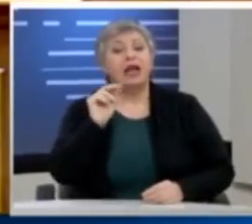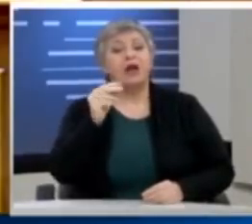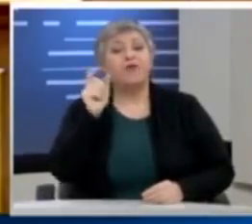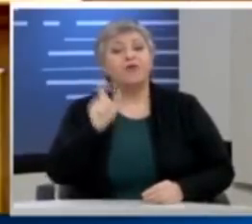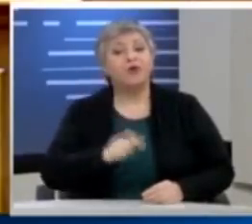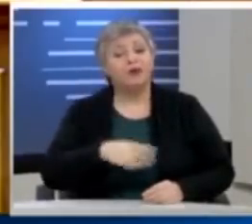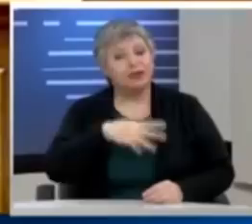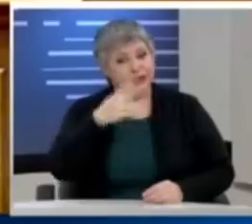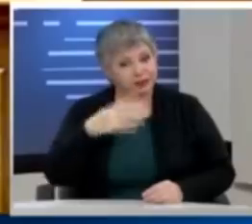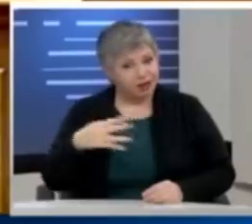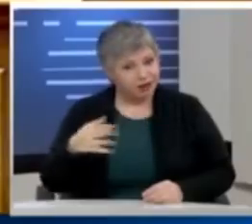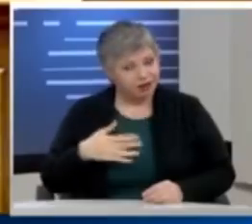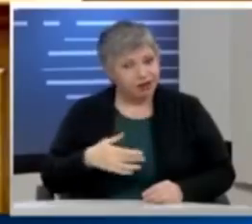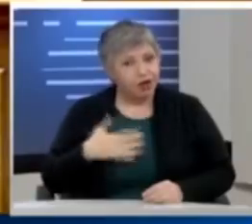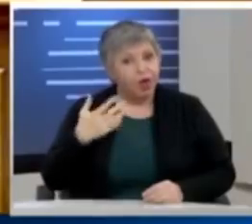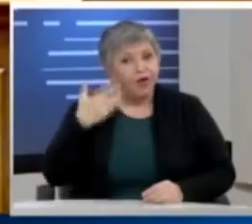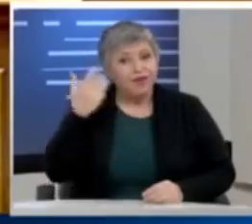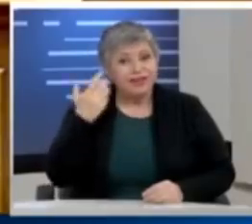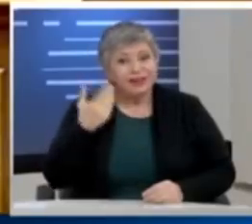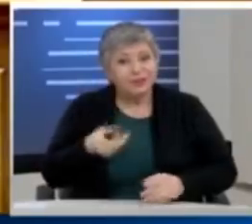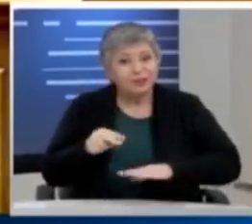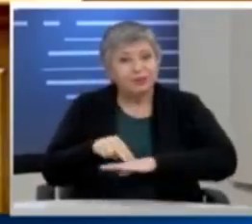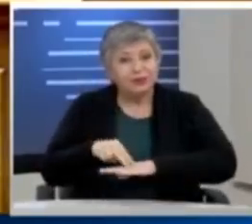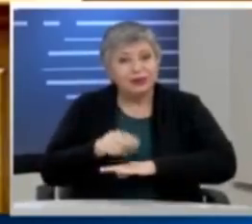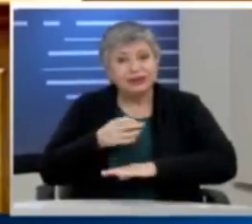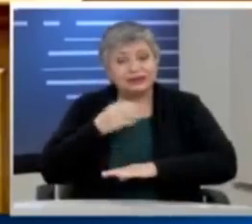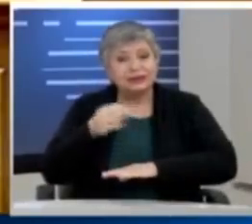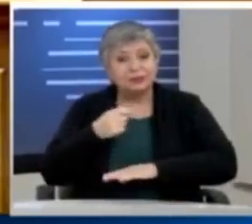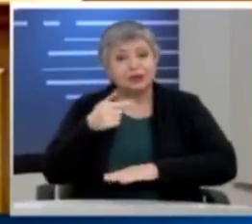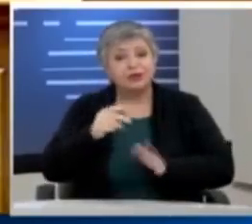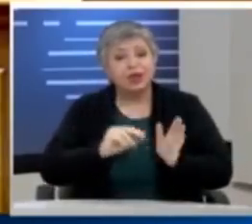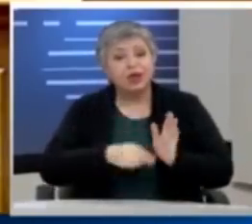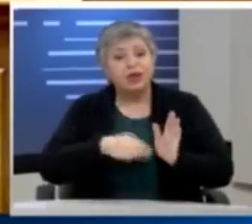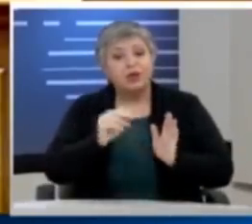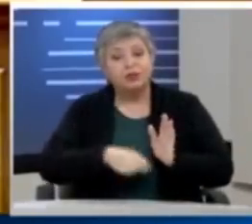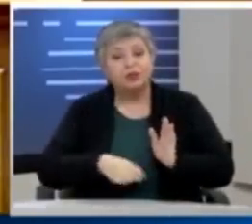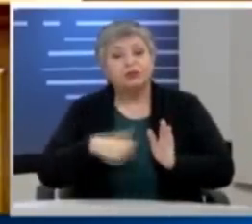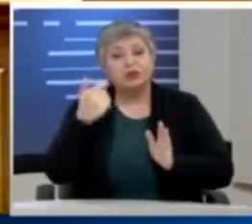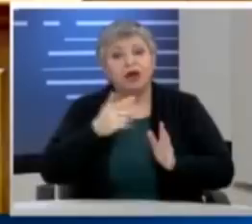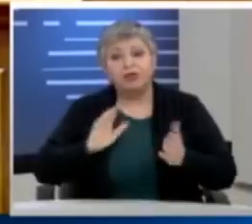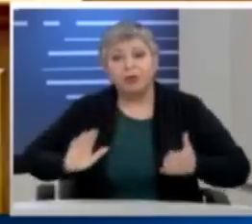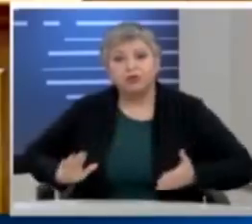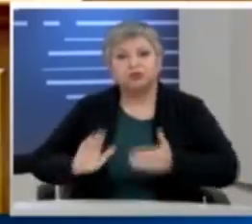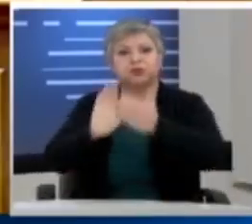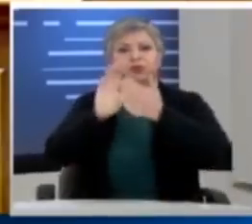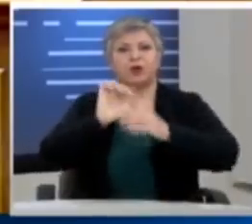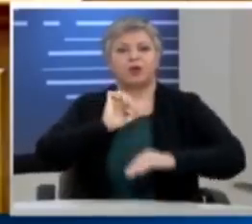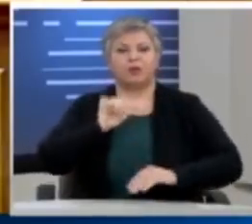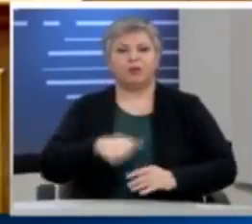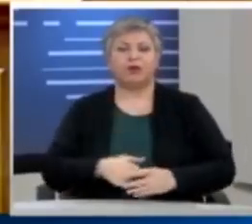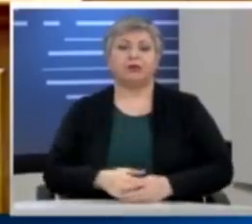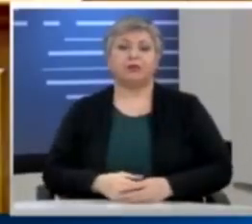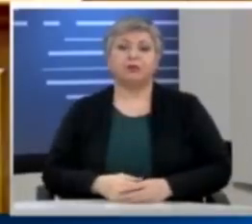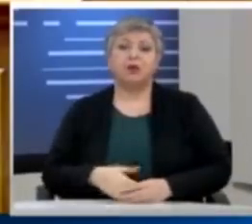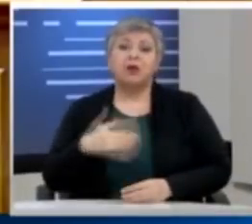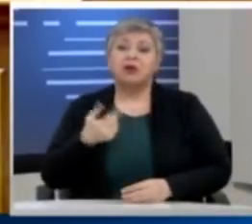έφτασε στο σημείο εδώ μέσα να μας πει ότι η συμφωνία είναι και αντιιμπεριαλιστική. Προκαλεί ρήγμα,